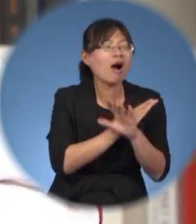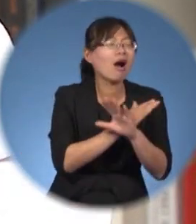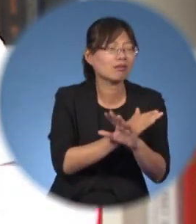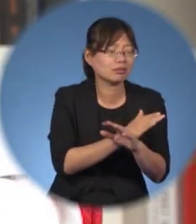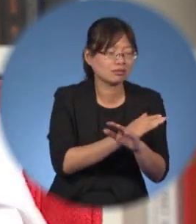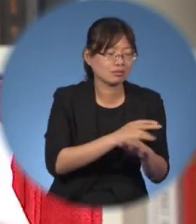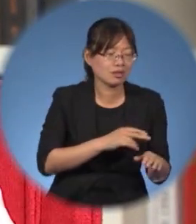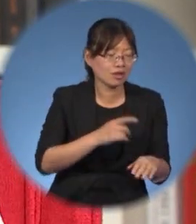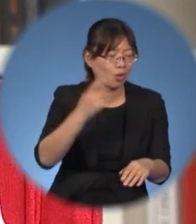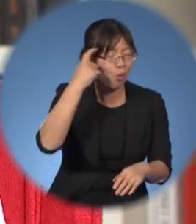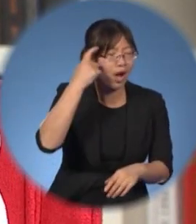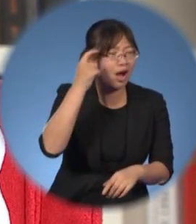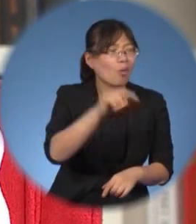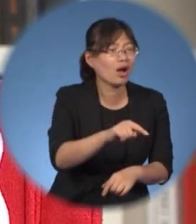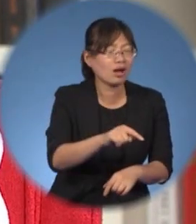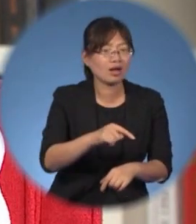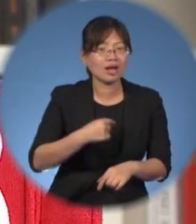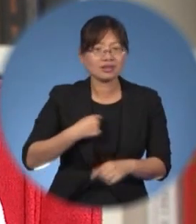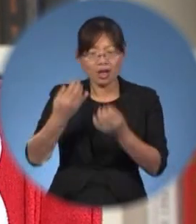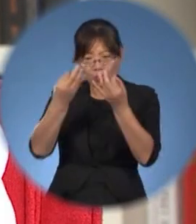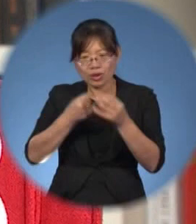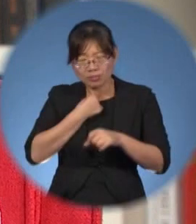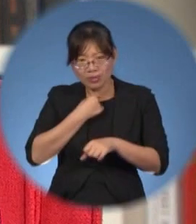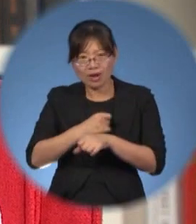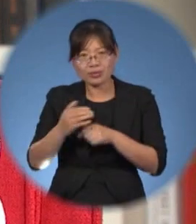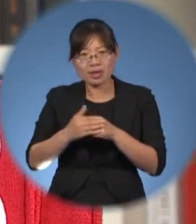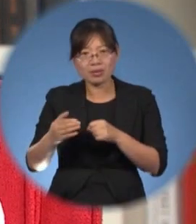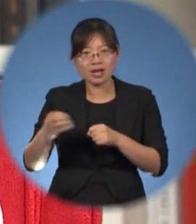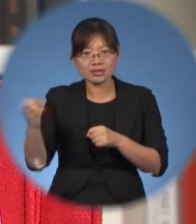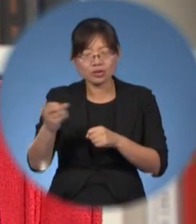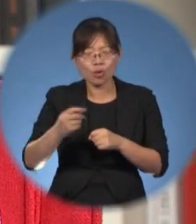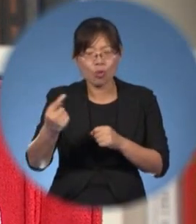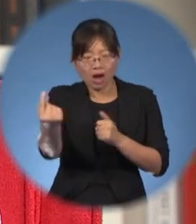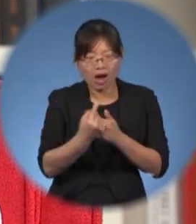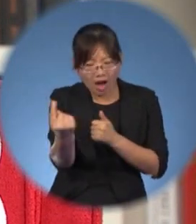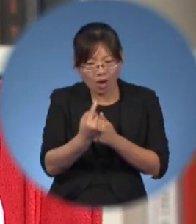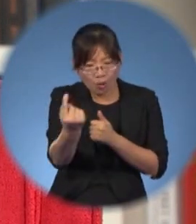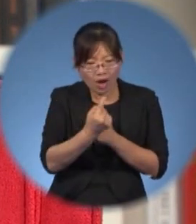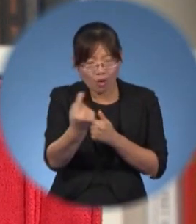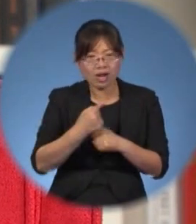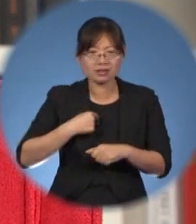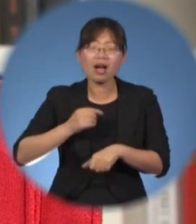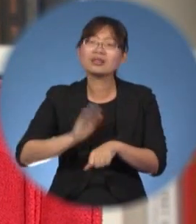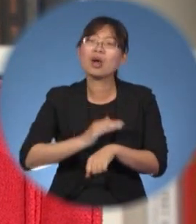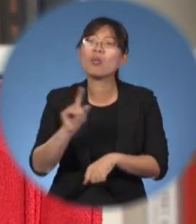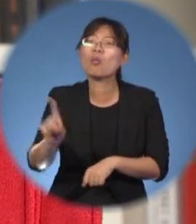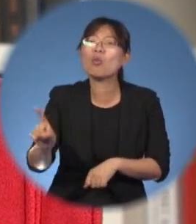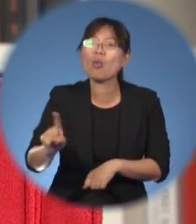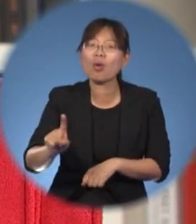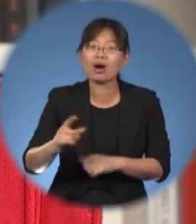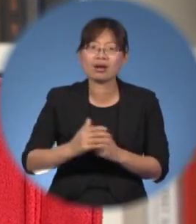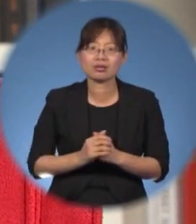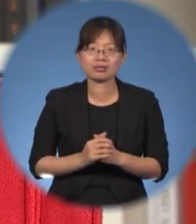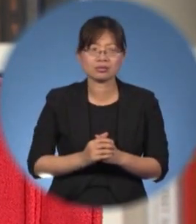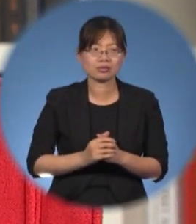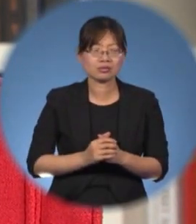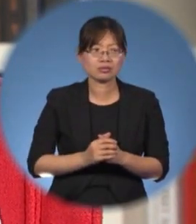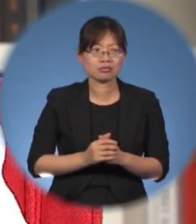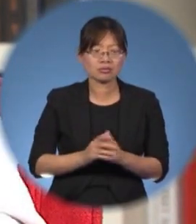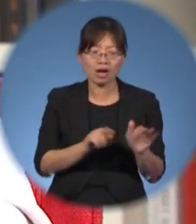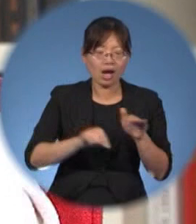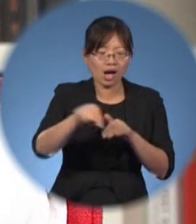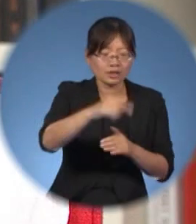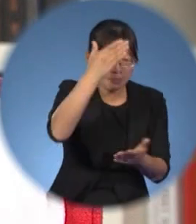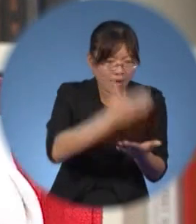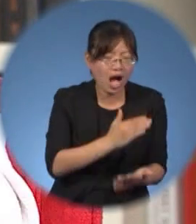말이야. 야, 그 얼마나 날 보고 싶으면 자꾸 나한테 왔겠냐. 그래서 내가 뭐 잘못한 거 있냐. 나가지 말라요.